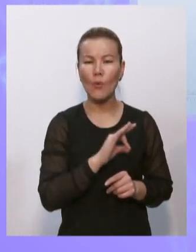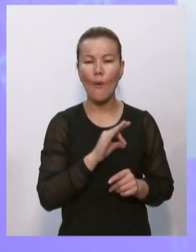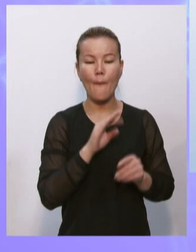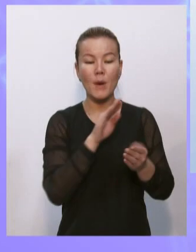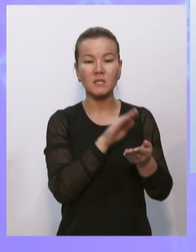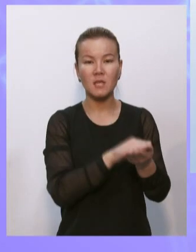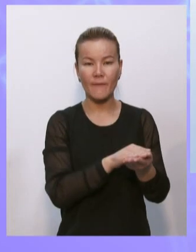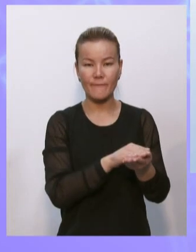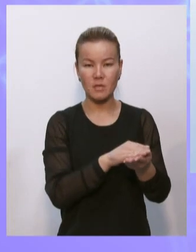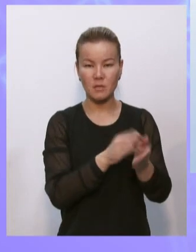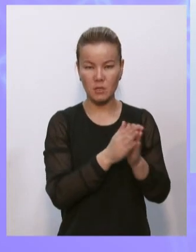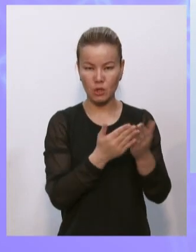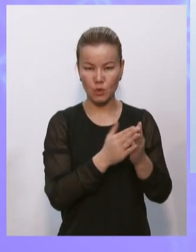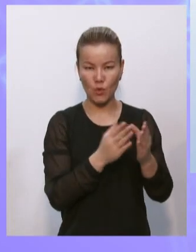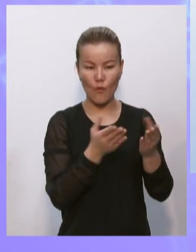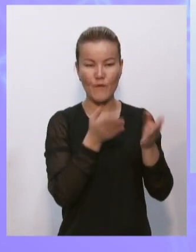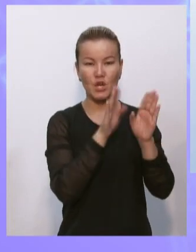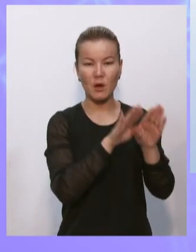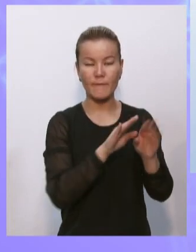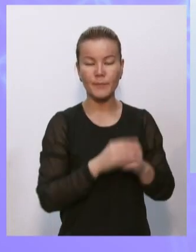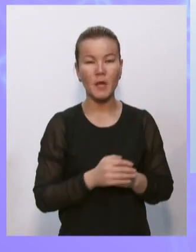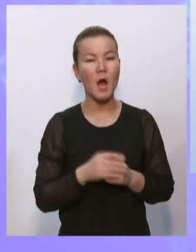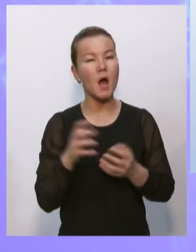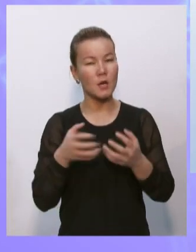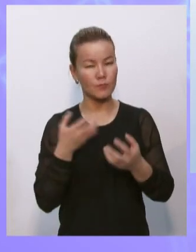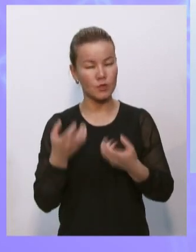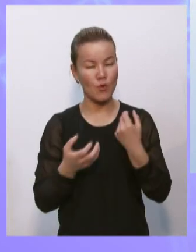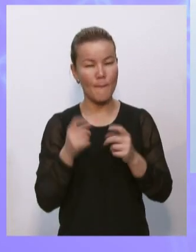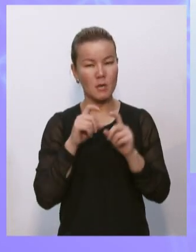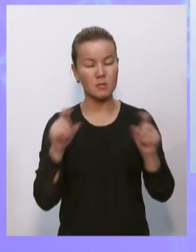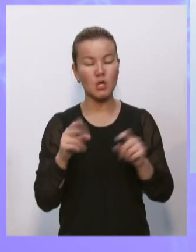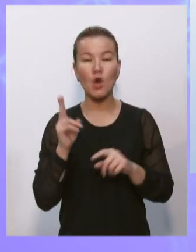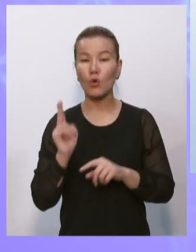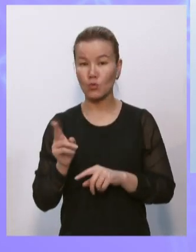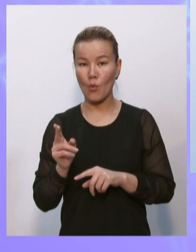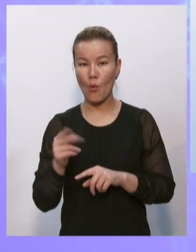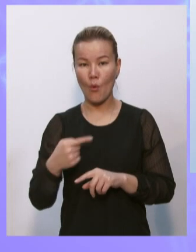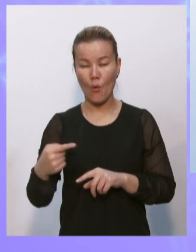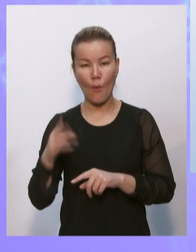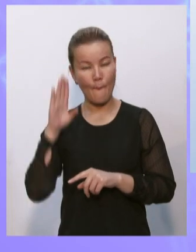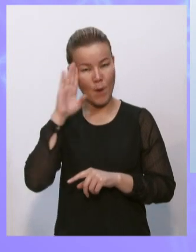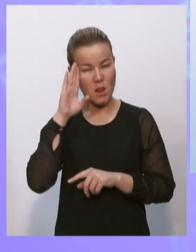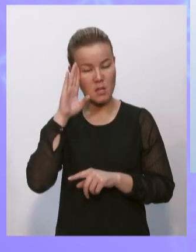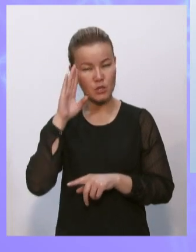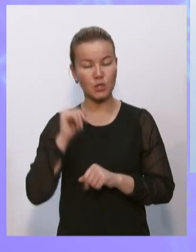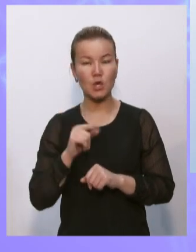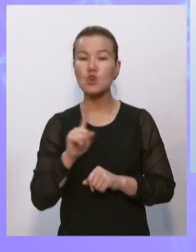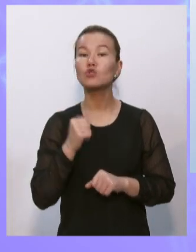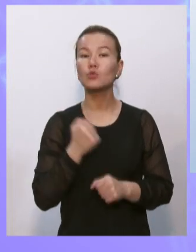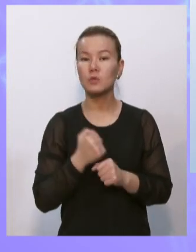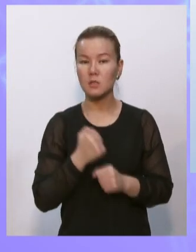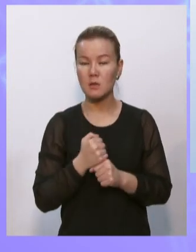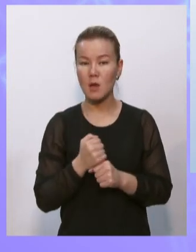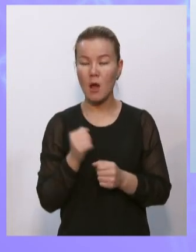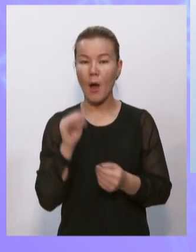книгу в шкаф. Разберем предложение. Кто? Мальчик. Что